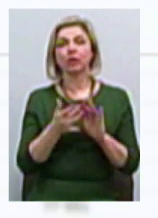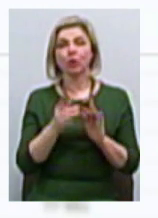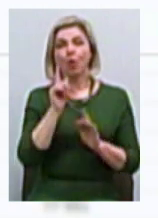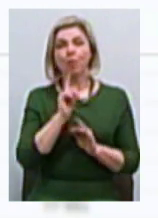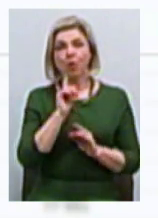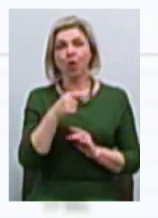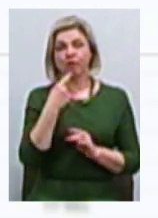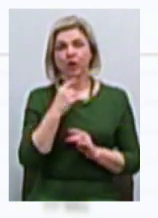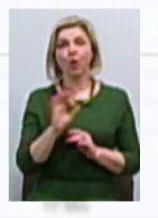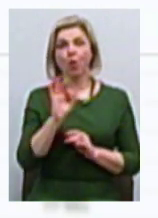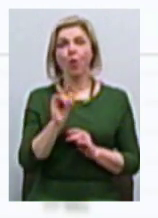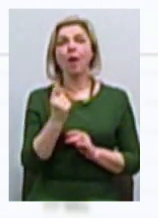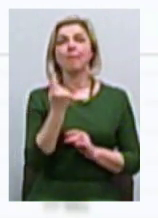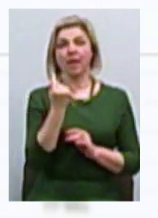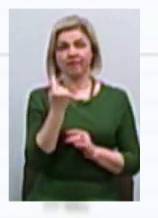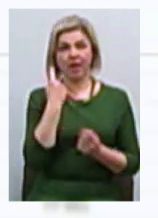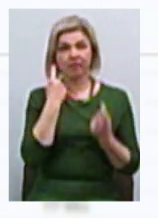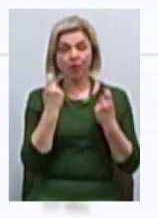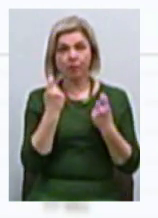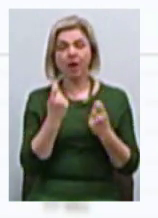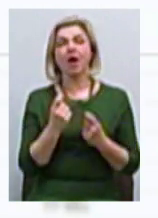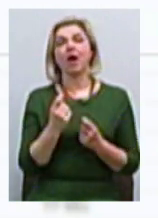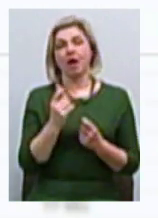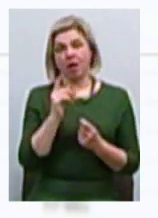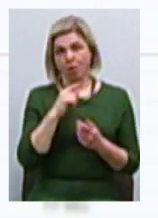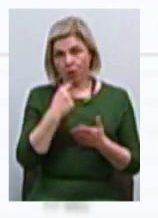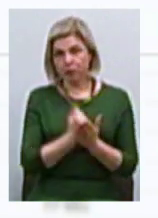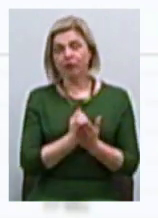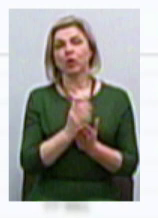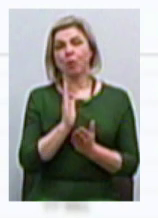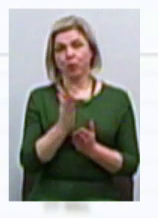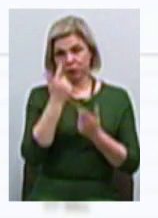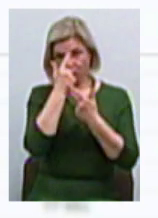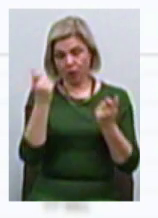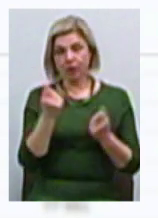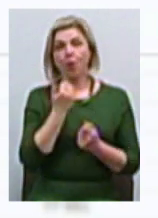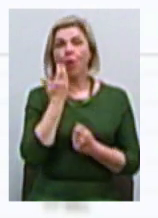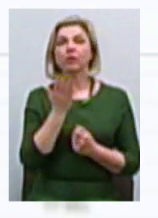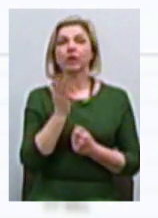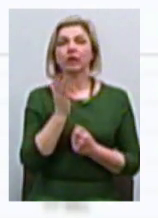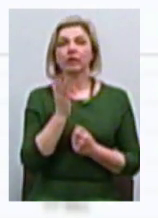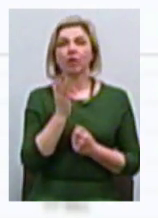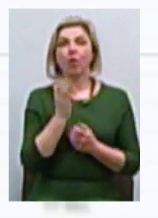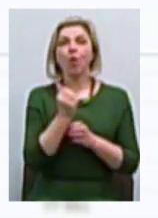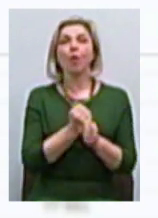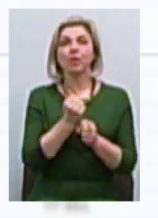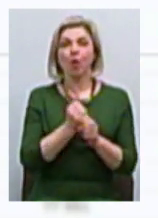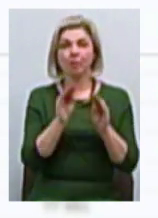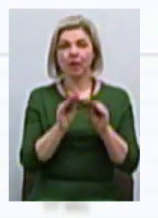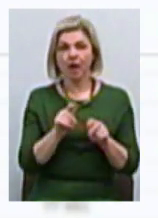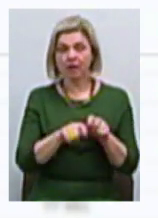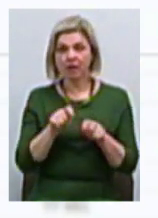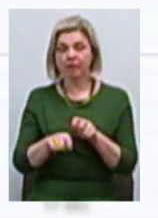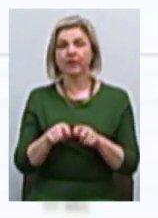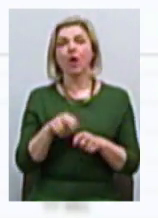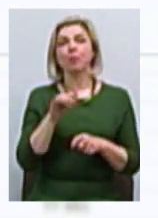лише про попередні дані. Остаточні можна буде оголошувати лише тоді, коли оброблять